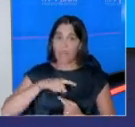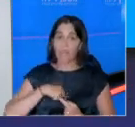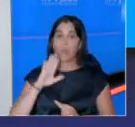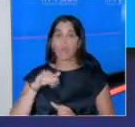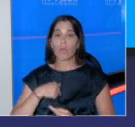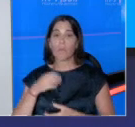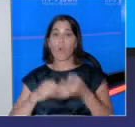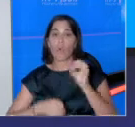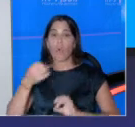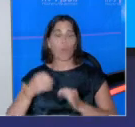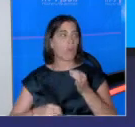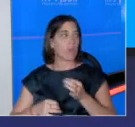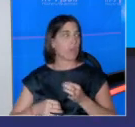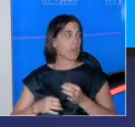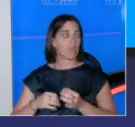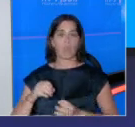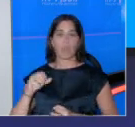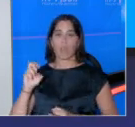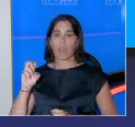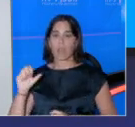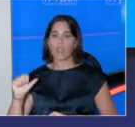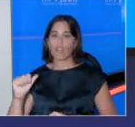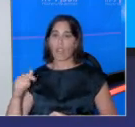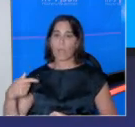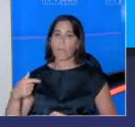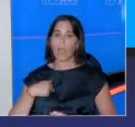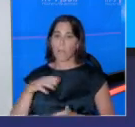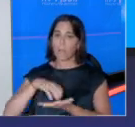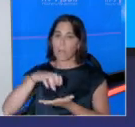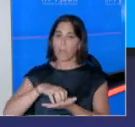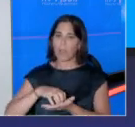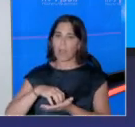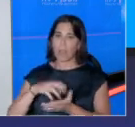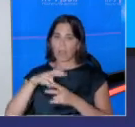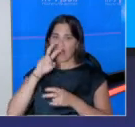גם את עורך דין רידה ג'אבר, מנהל מרכז אמן, המרכז הערבי לחברה בטוחה.